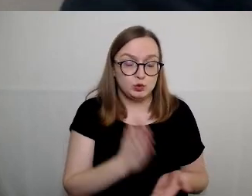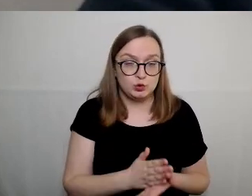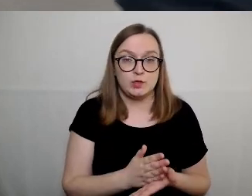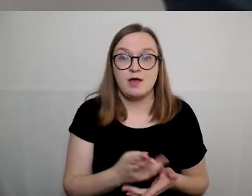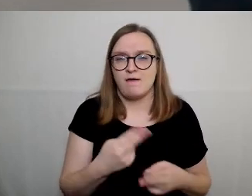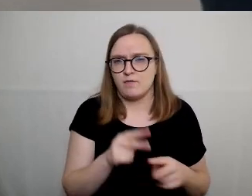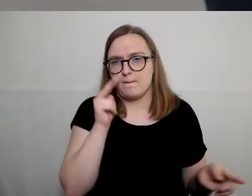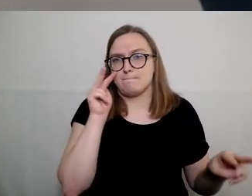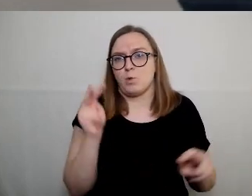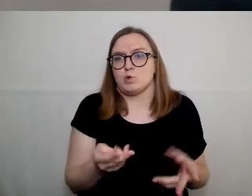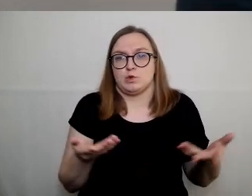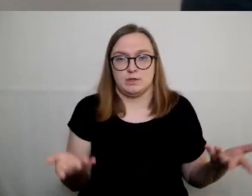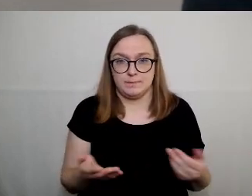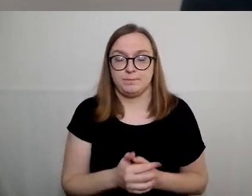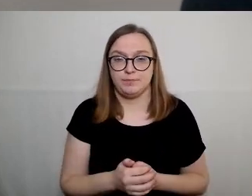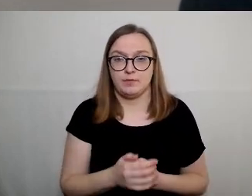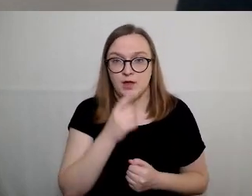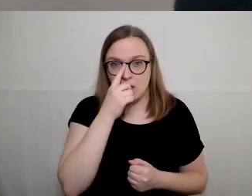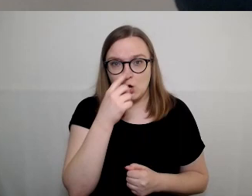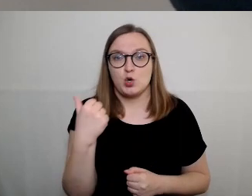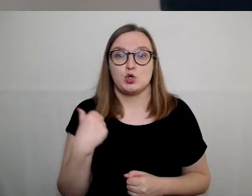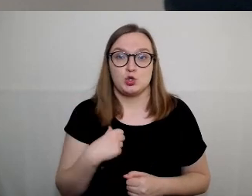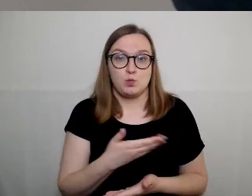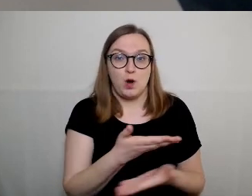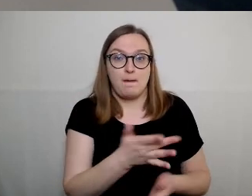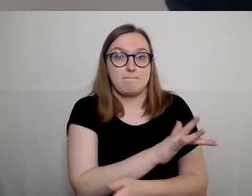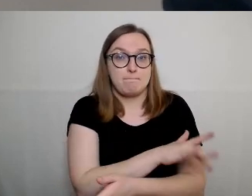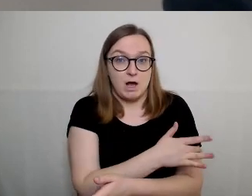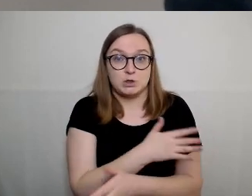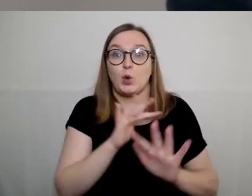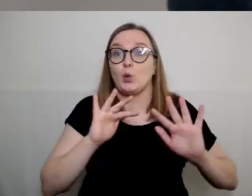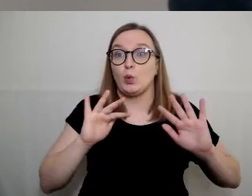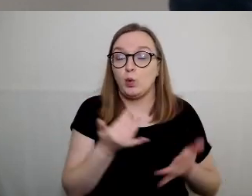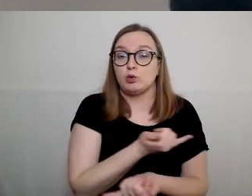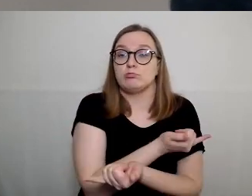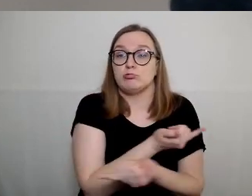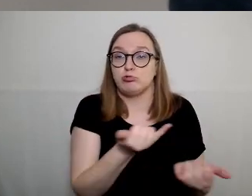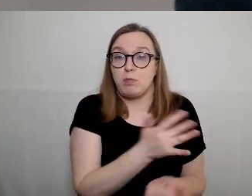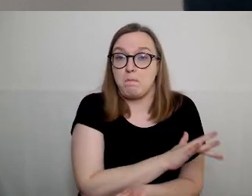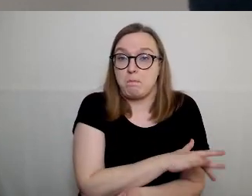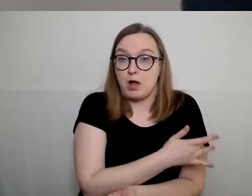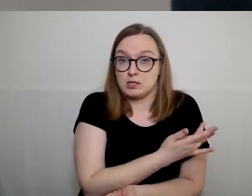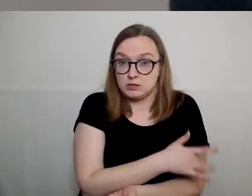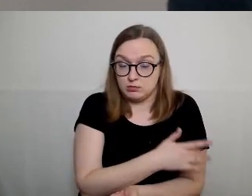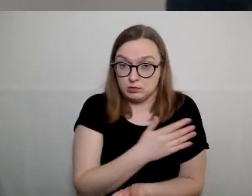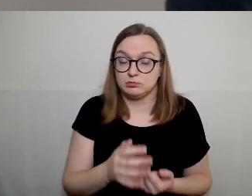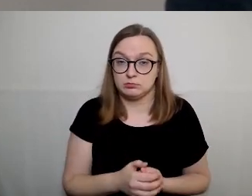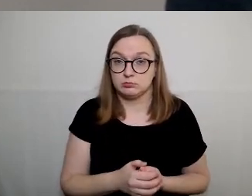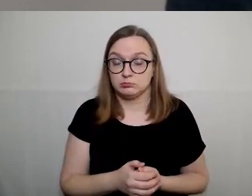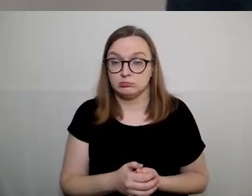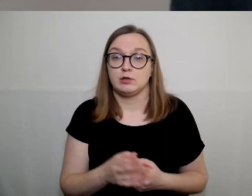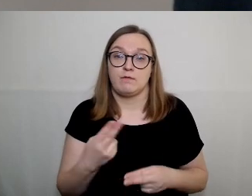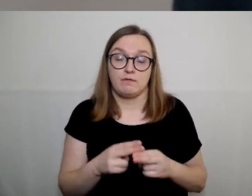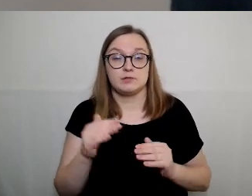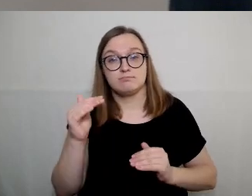požiūris, kad užtikrinti gyventojams, kad ta paslauga, jeigu jinai yra teikiama, kaip kolegos kalba, kad jinai, nu, subalansuoja ir